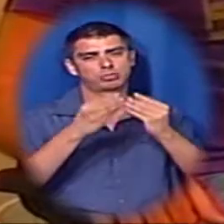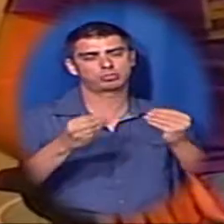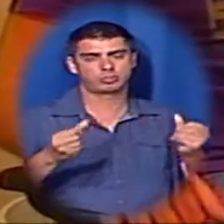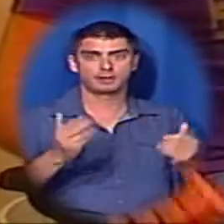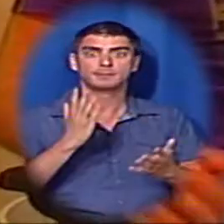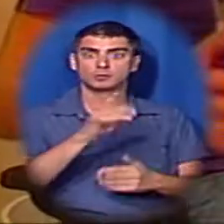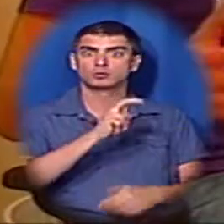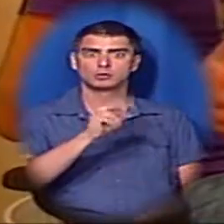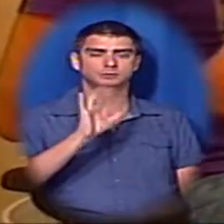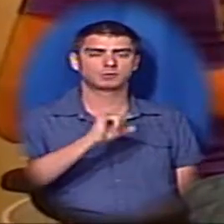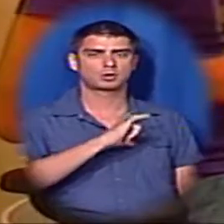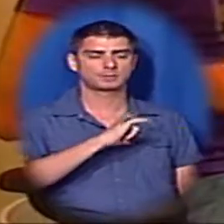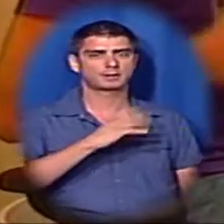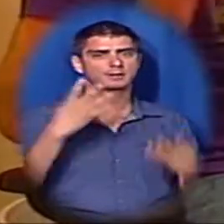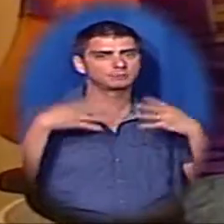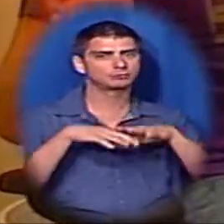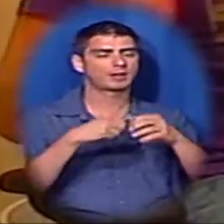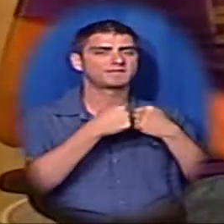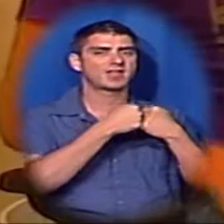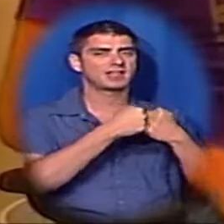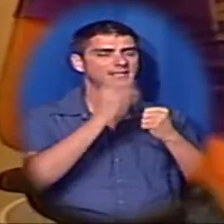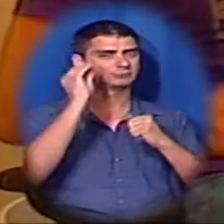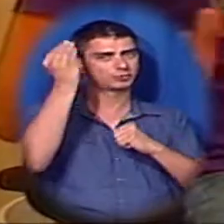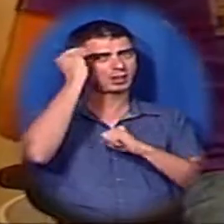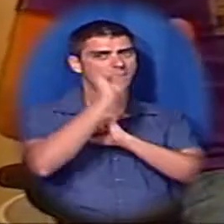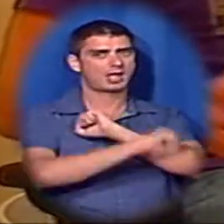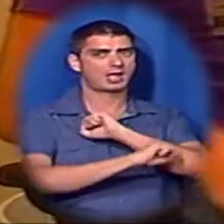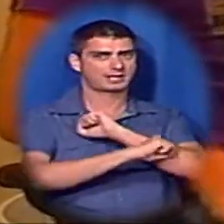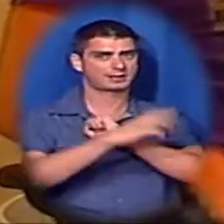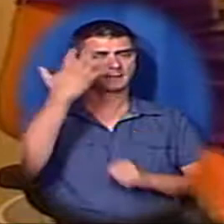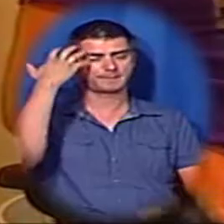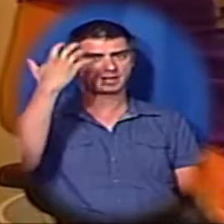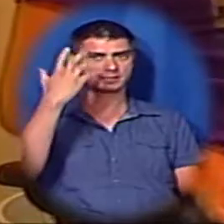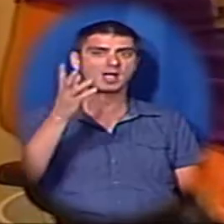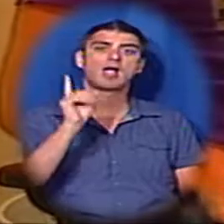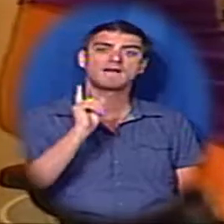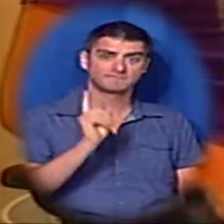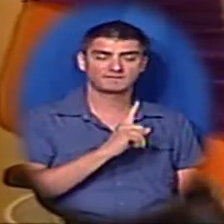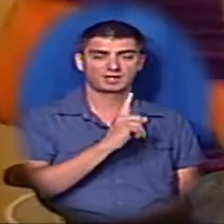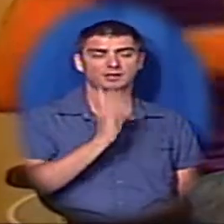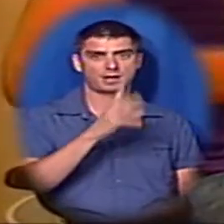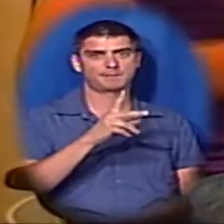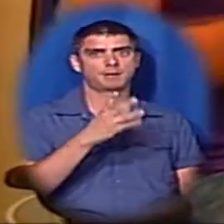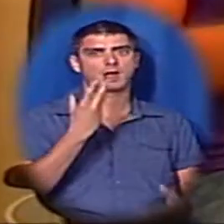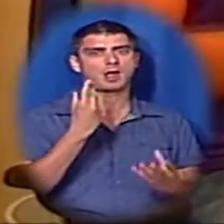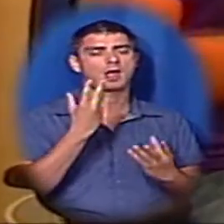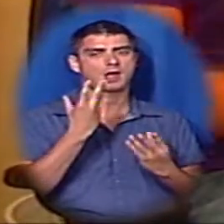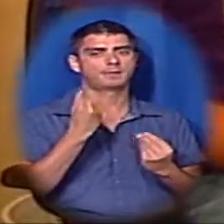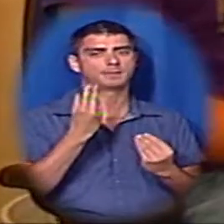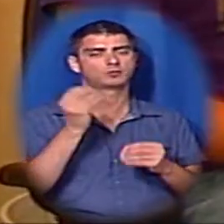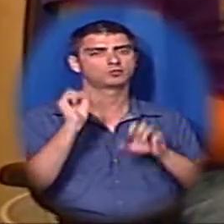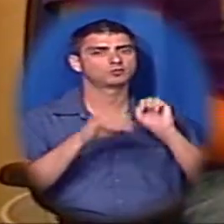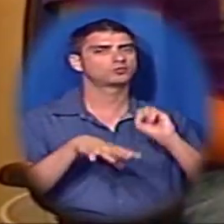עצמו מאוד מעניין, הוא משלב גם אתגרים אקדמיים בתחום המדע, וגם המון תרומה